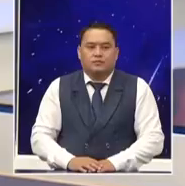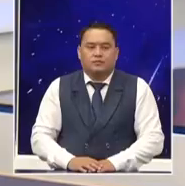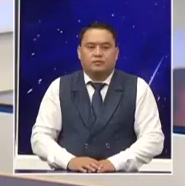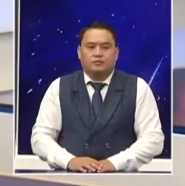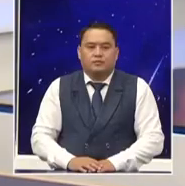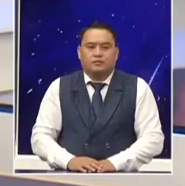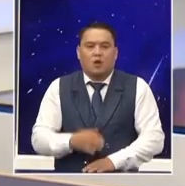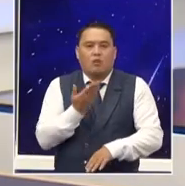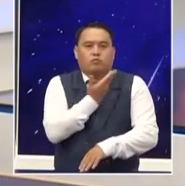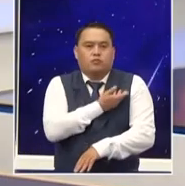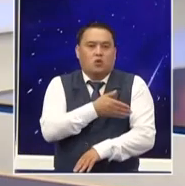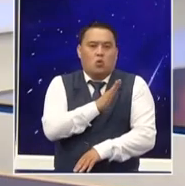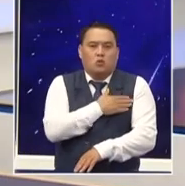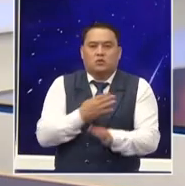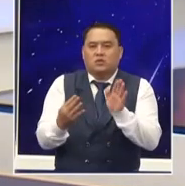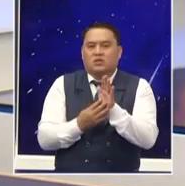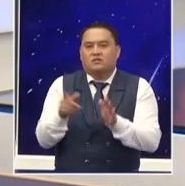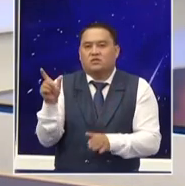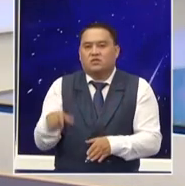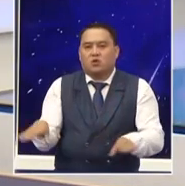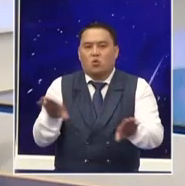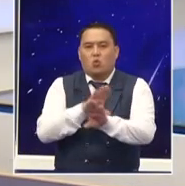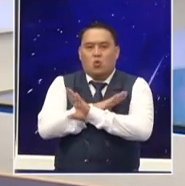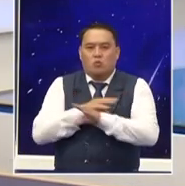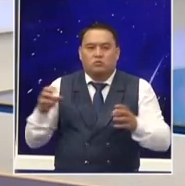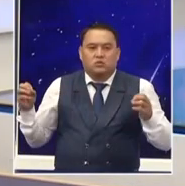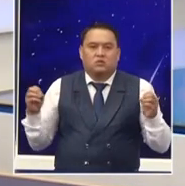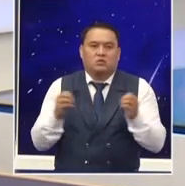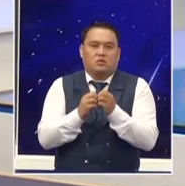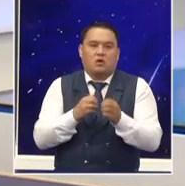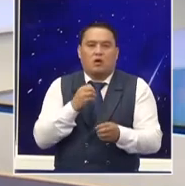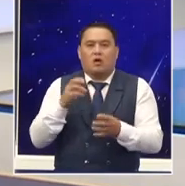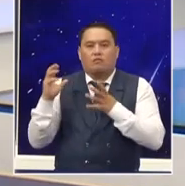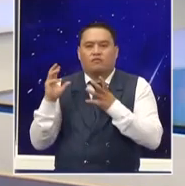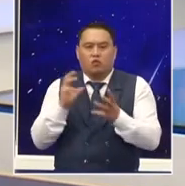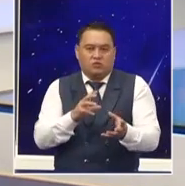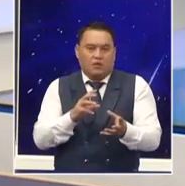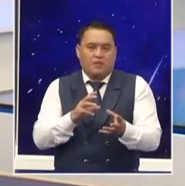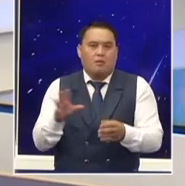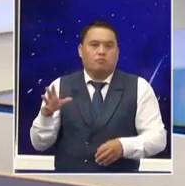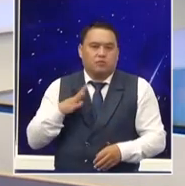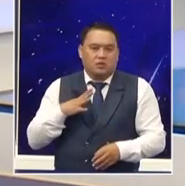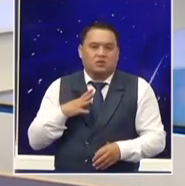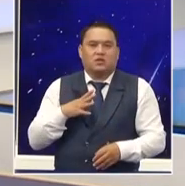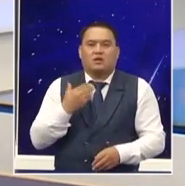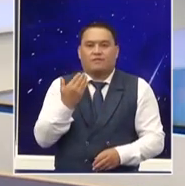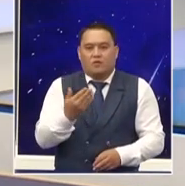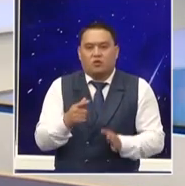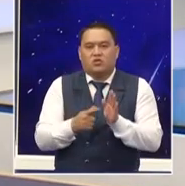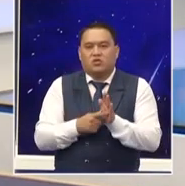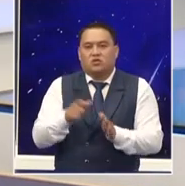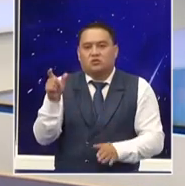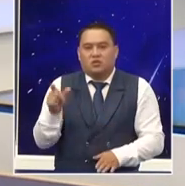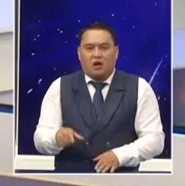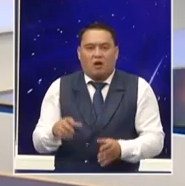В Польше 9 человек погибли в результате столкновения минивэна с междугородним автобусом. Все они были пассажирами минивэна. Еще